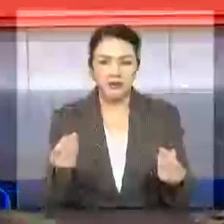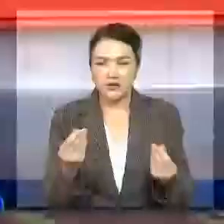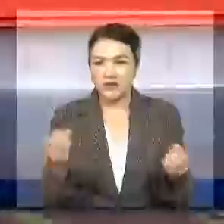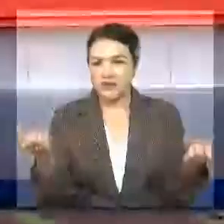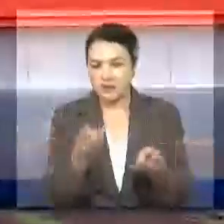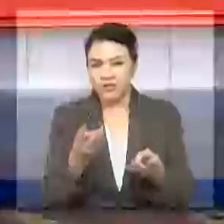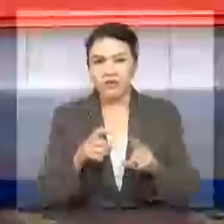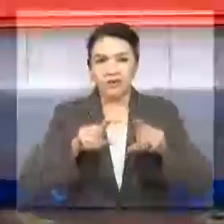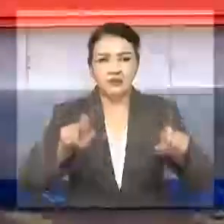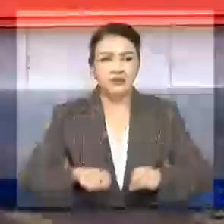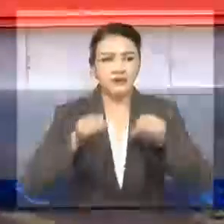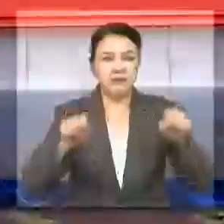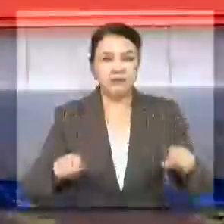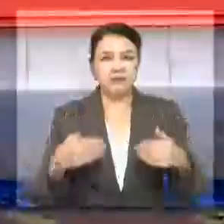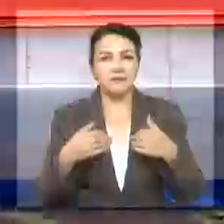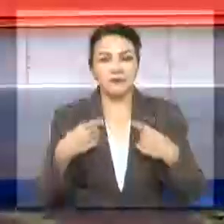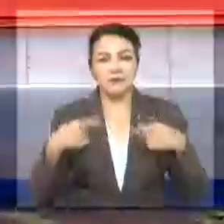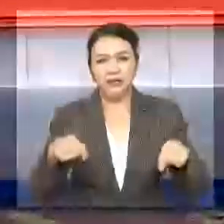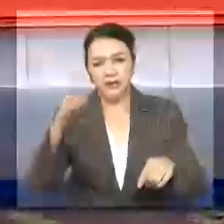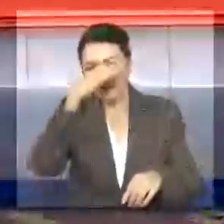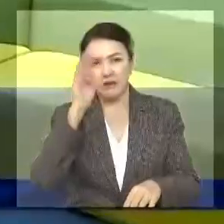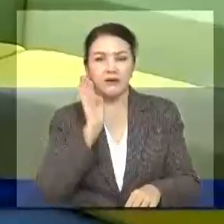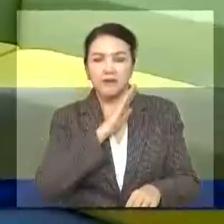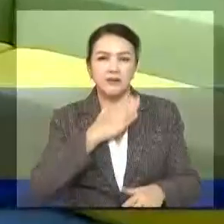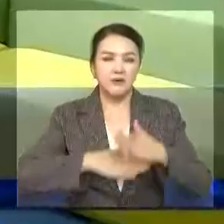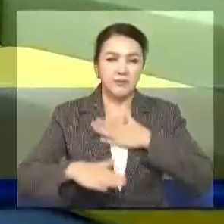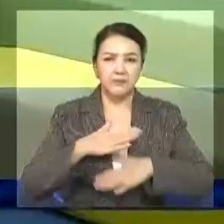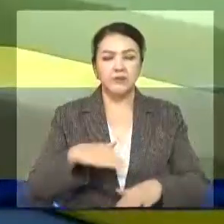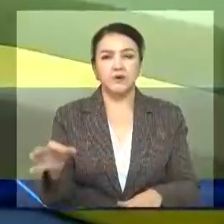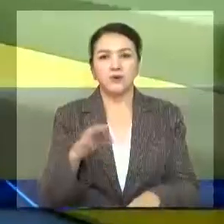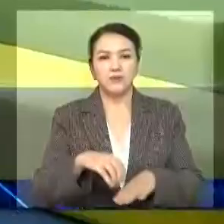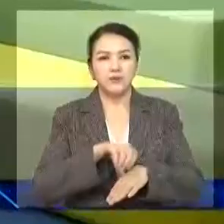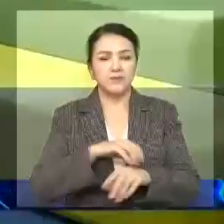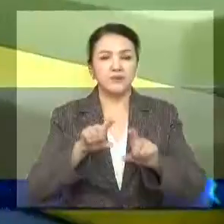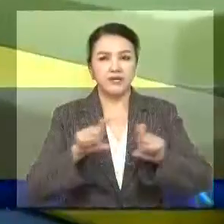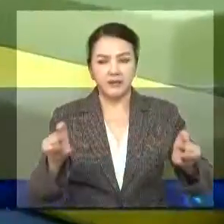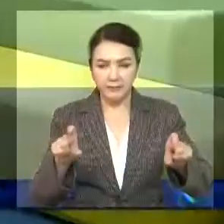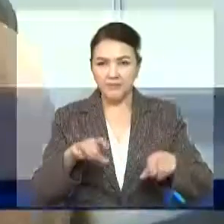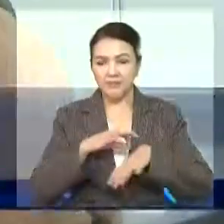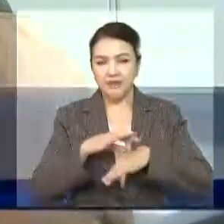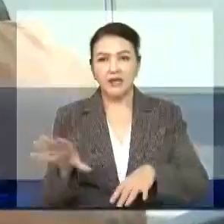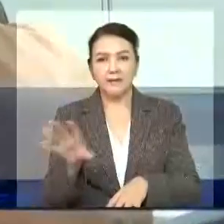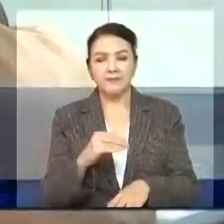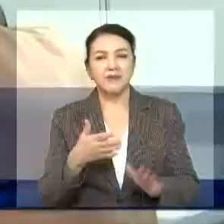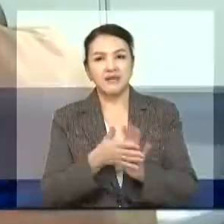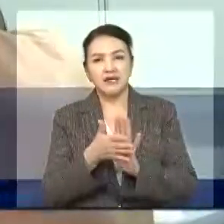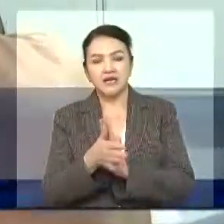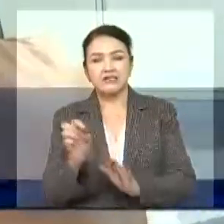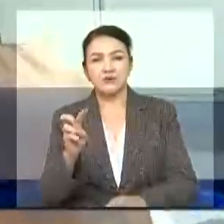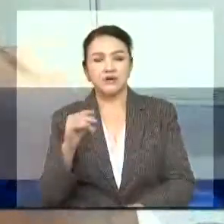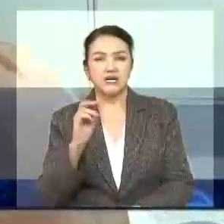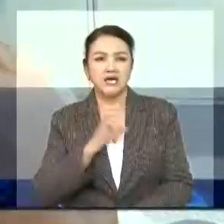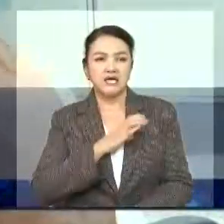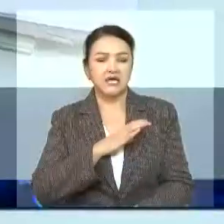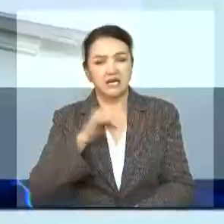осы орталықтың ашылғанына менен де басқа ата-аналар қуанып жатыр. Облыс әкімдігі ғимаратпен қамтамасыз етсе, қалған шығындарды Самұрық қазына